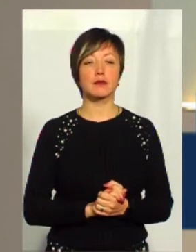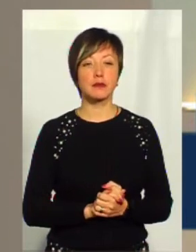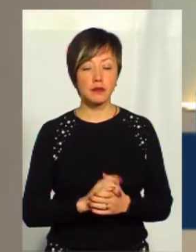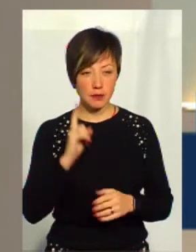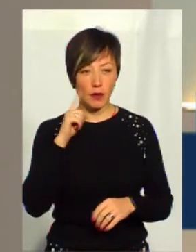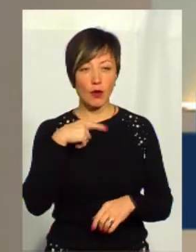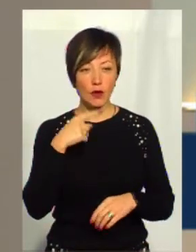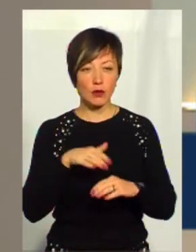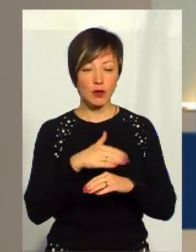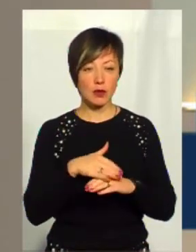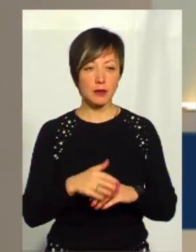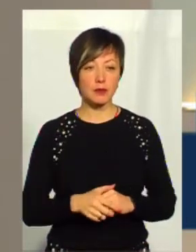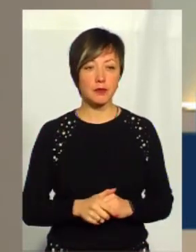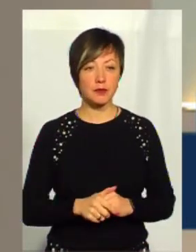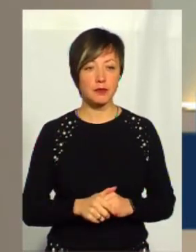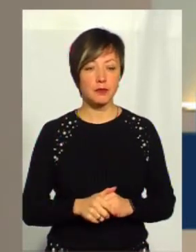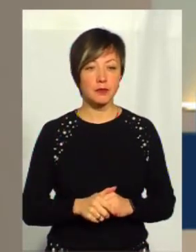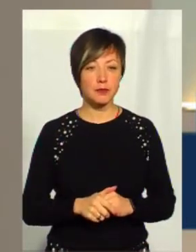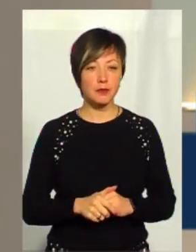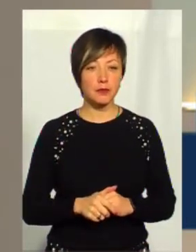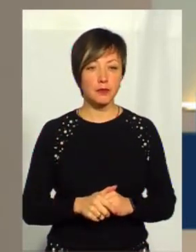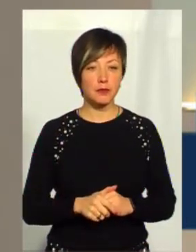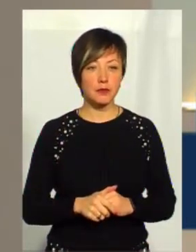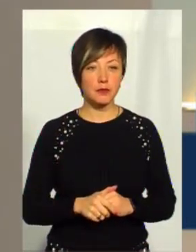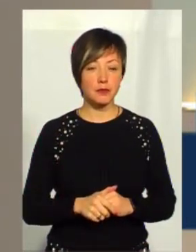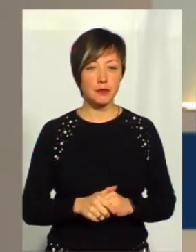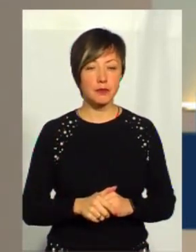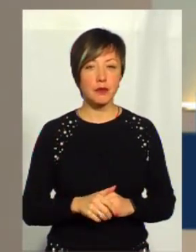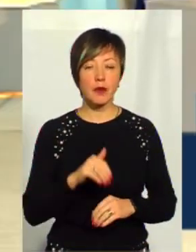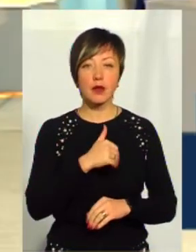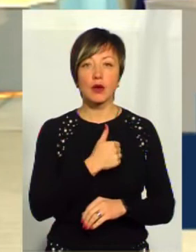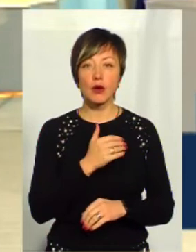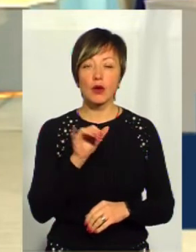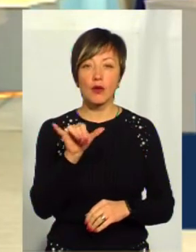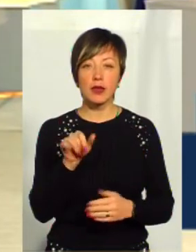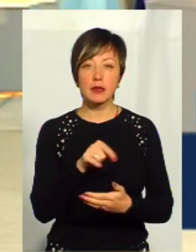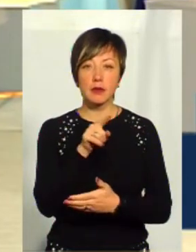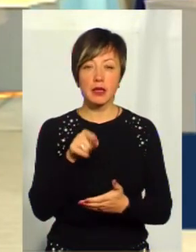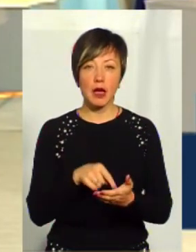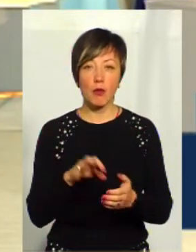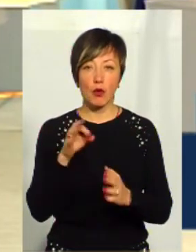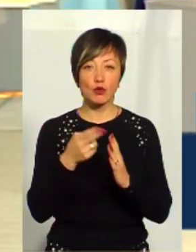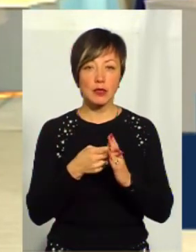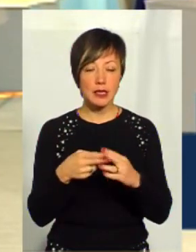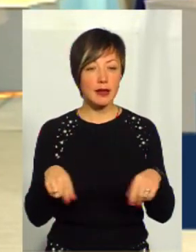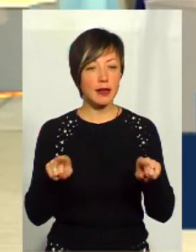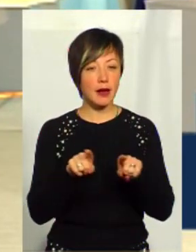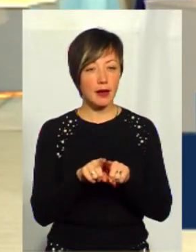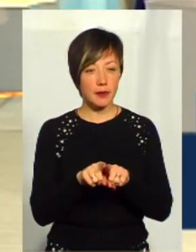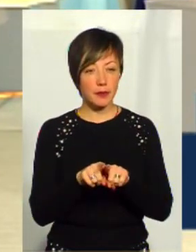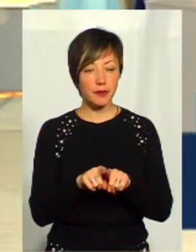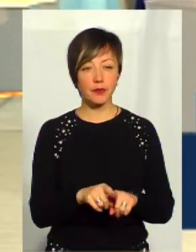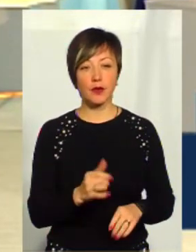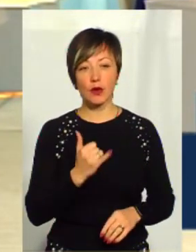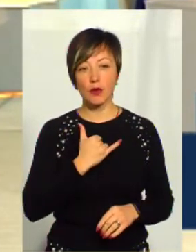Алло. Говоріть, будь ласка, добрий вечір, слухаємо вас. Хочу вас запитати по субсидії таке питання.